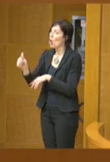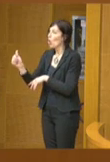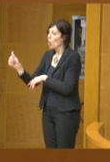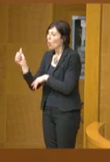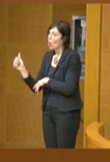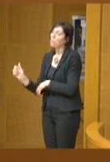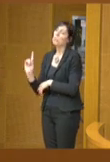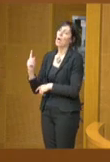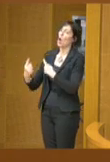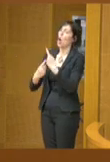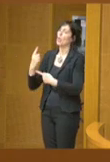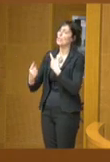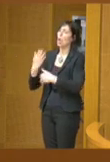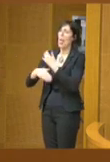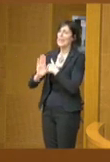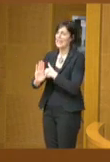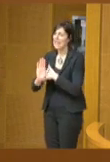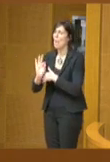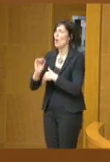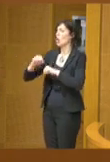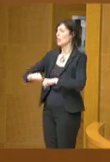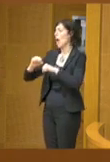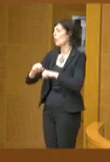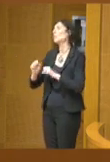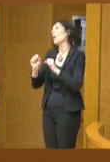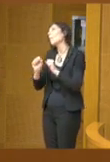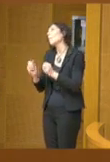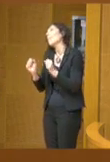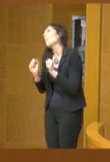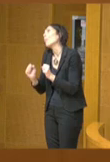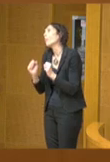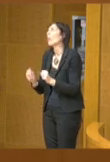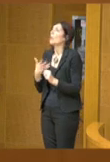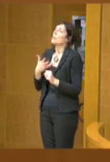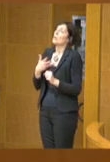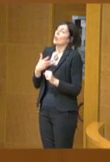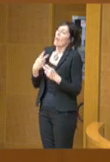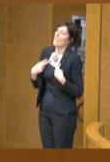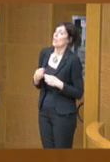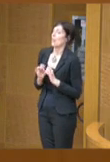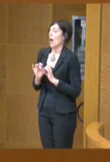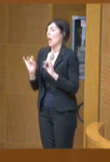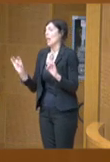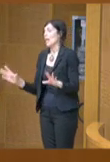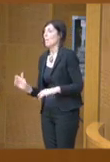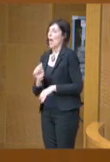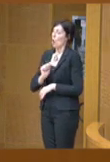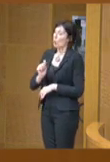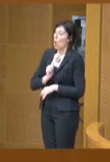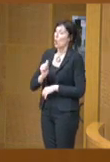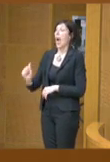dalla condizione di disabilità, di salute, possa godere di un'esistenza libera, autonoma, indipendente, ma sappiamo